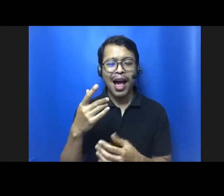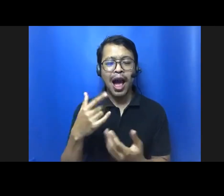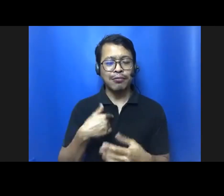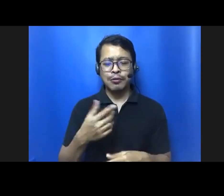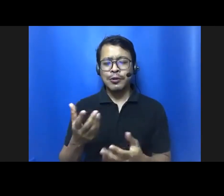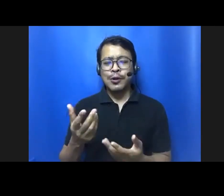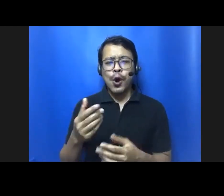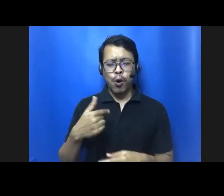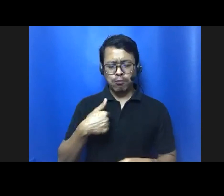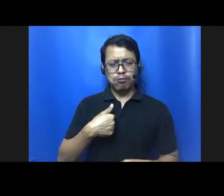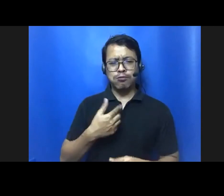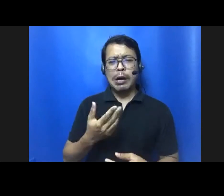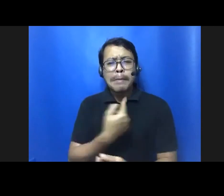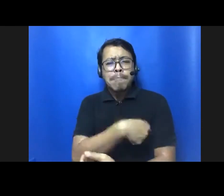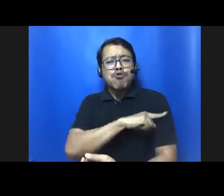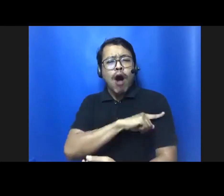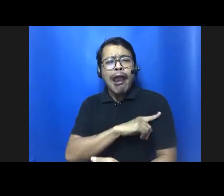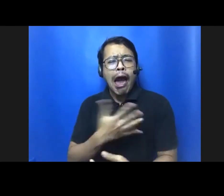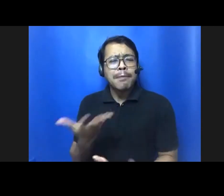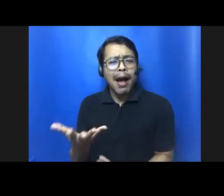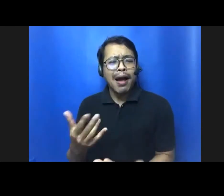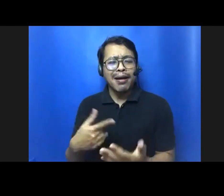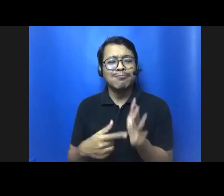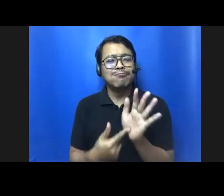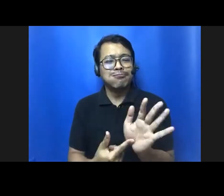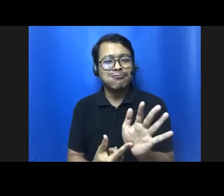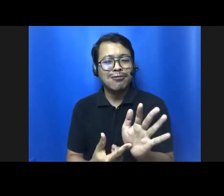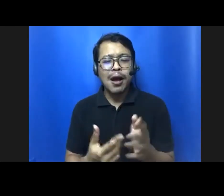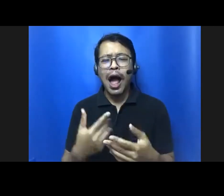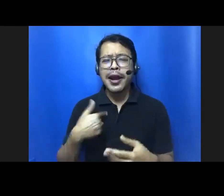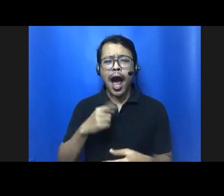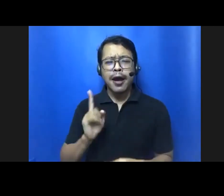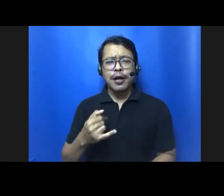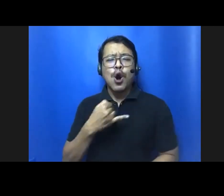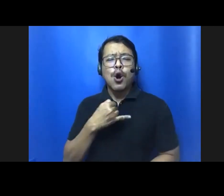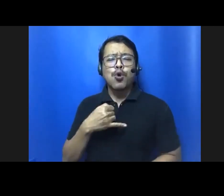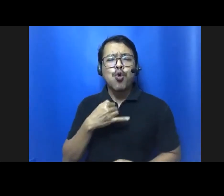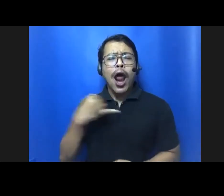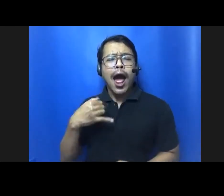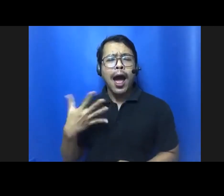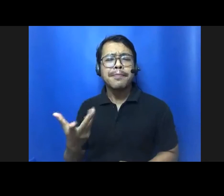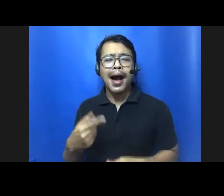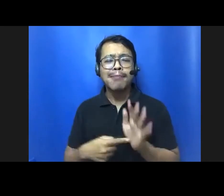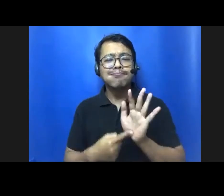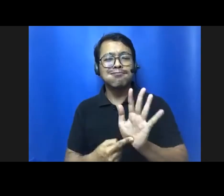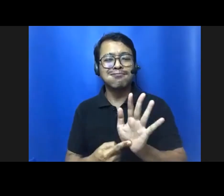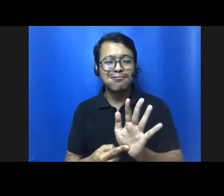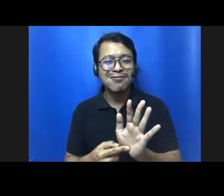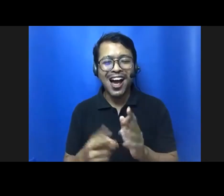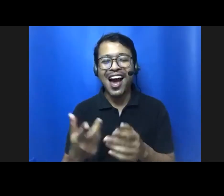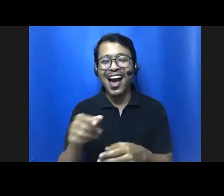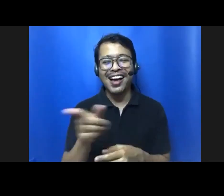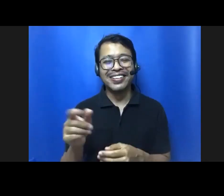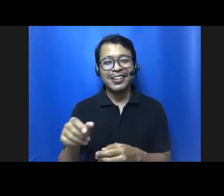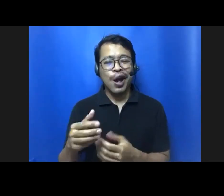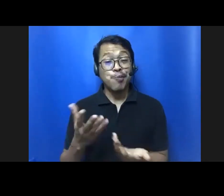sih? Saya itu kelemahannya apa? Kemudian ini bisa disampaikan kepada yang lain. Walaupun punya